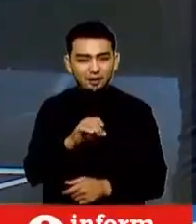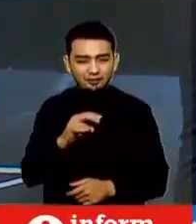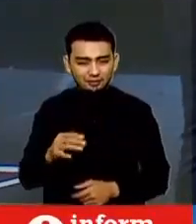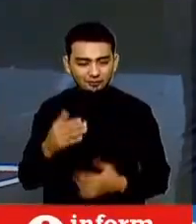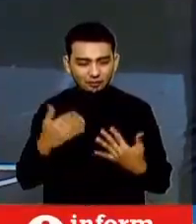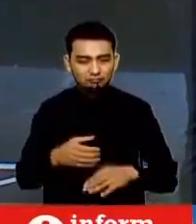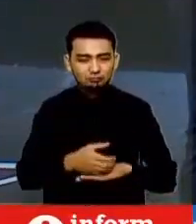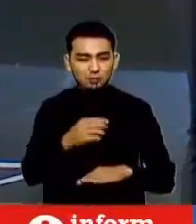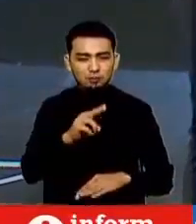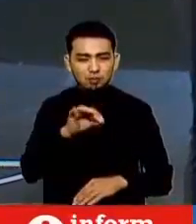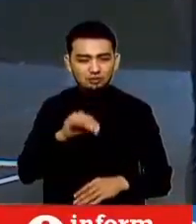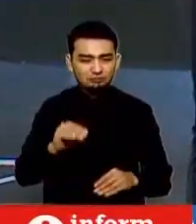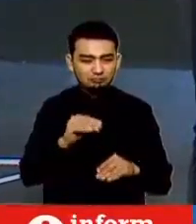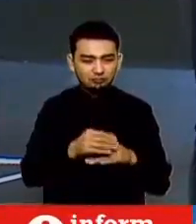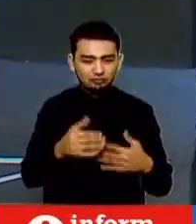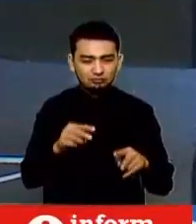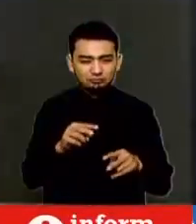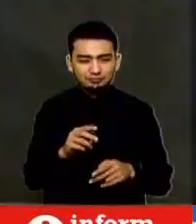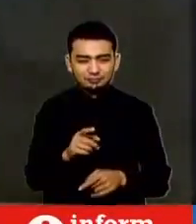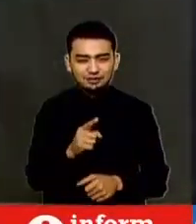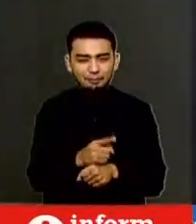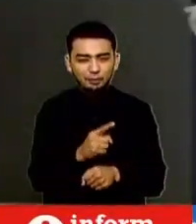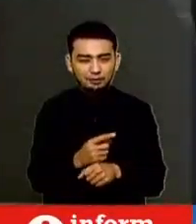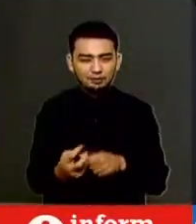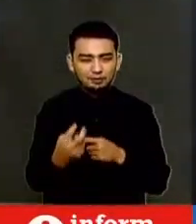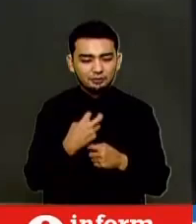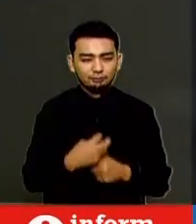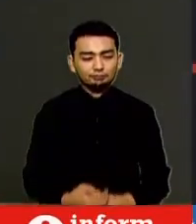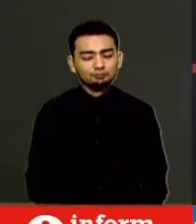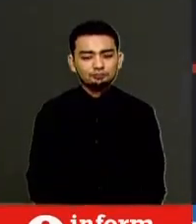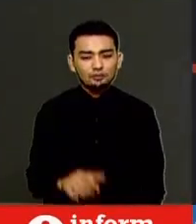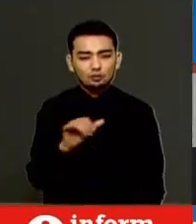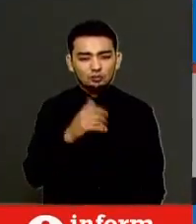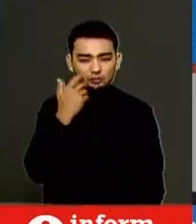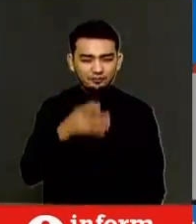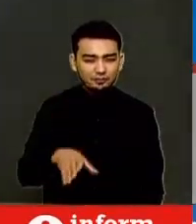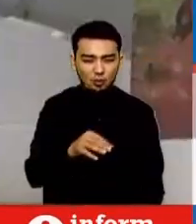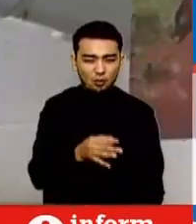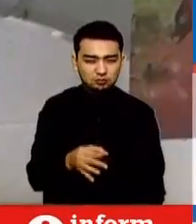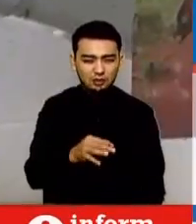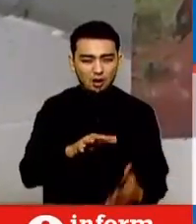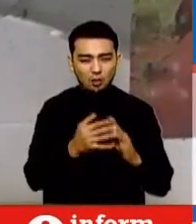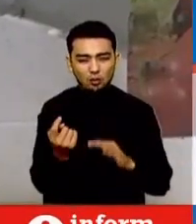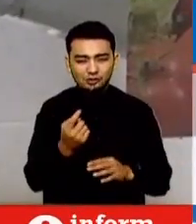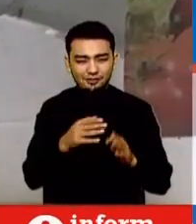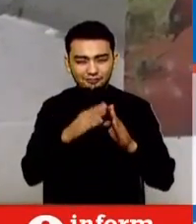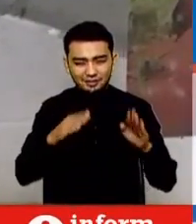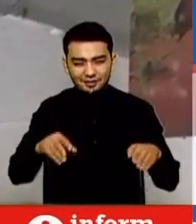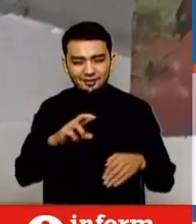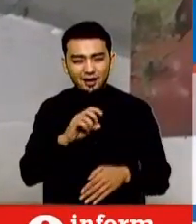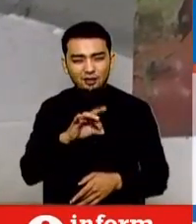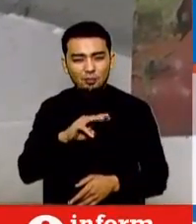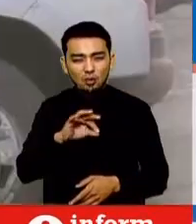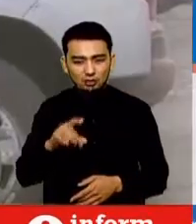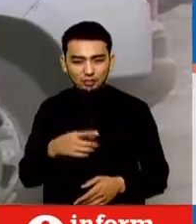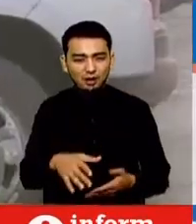блокпост. Людмила Батюшкина расскажет подробнее. Когда в субботу по всей области проводили сельскохозяйственные ярмарки, а в Абае ее